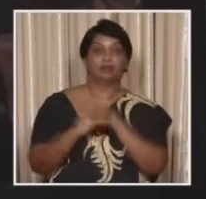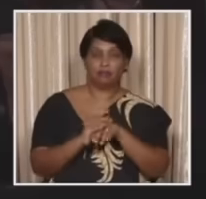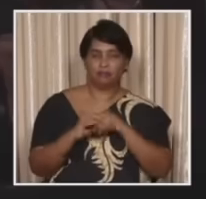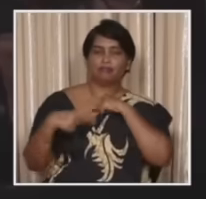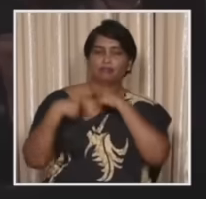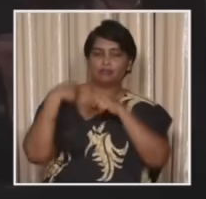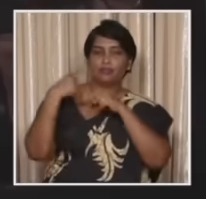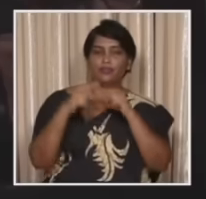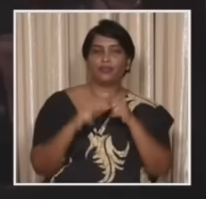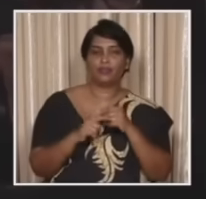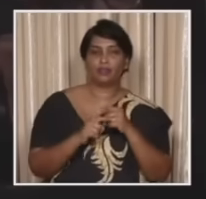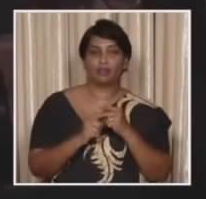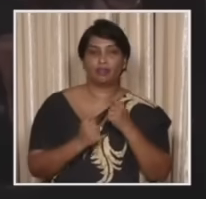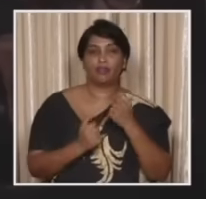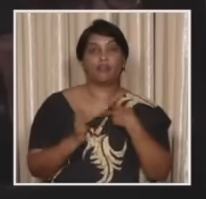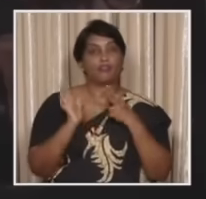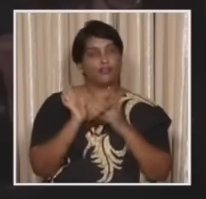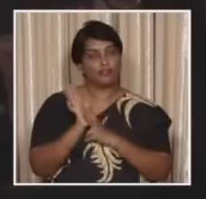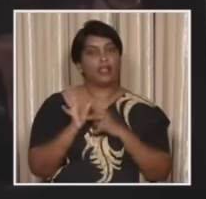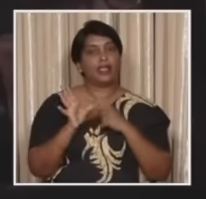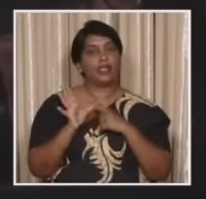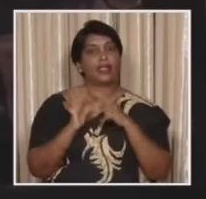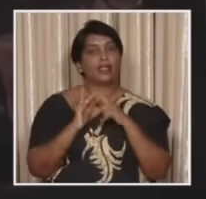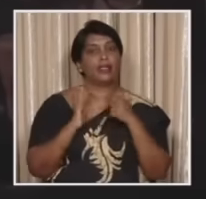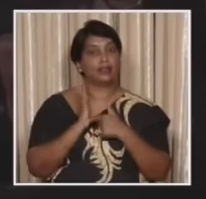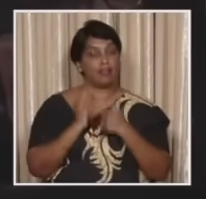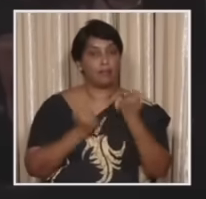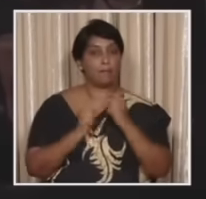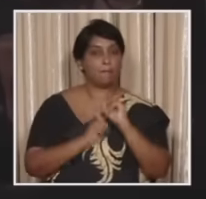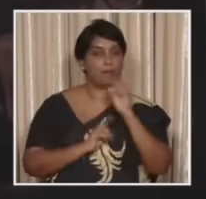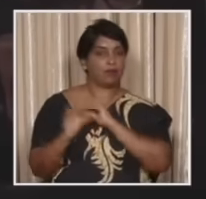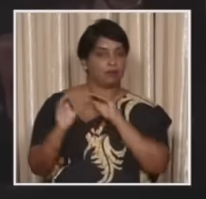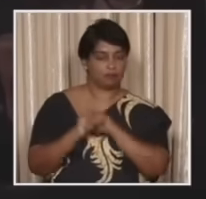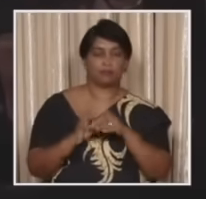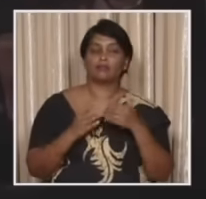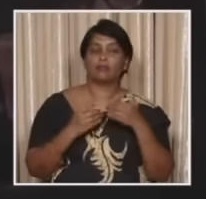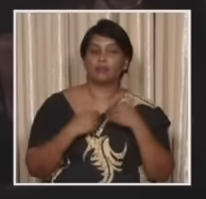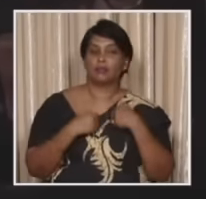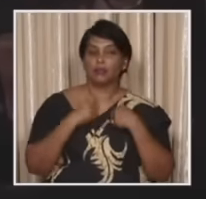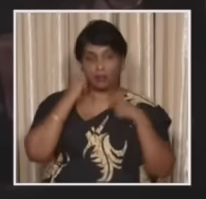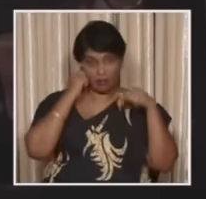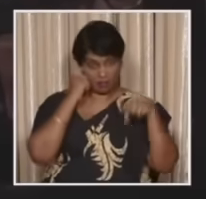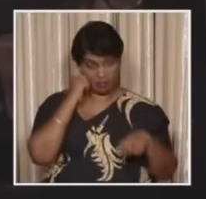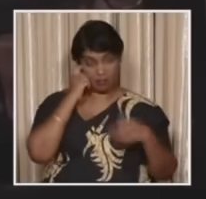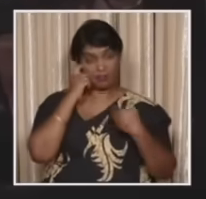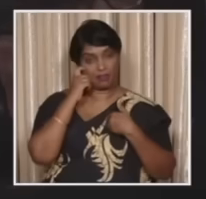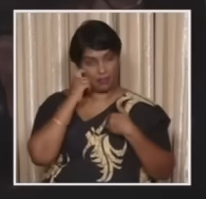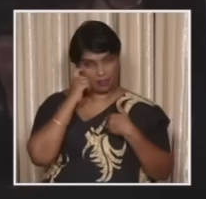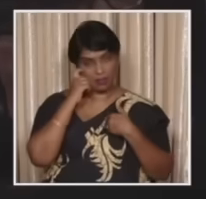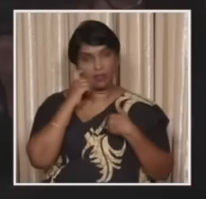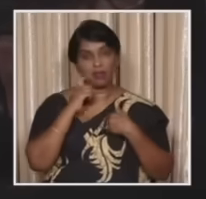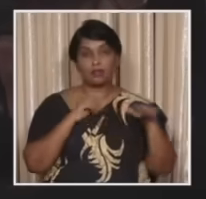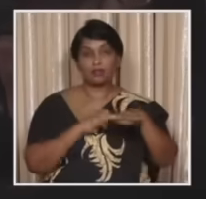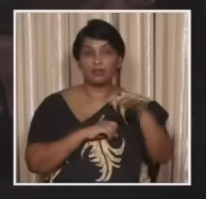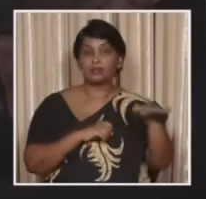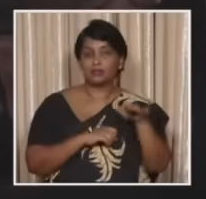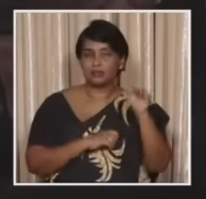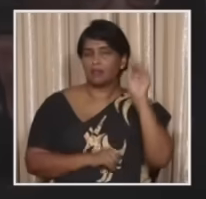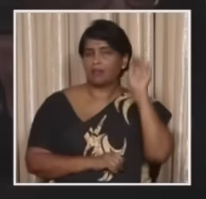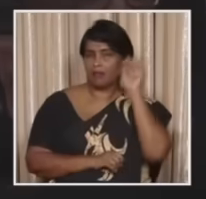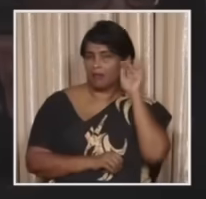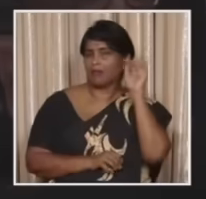මම V8 එකක පාර්ලිමේන්තුව ආවේ. මට අද V8 එකක් නැහැ. මම මේ ජන සමාජයෙන් අහන